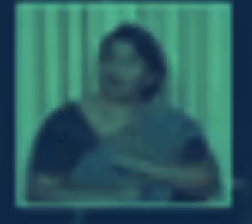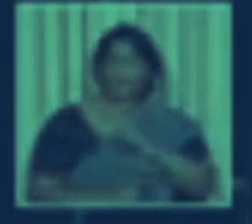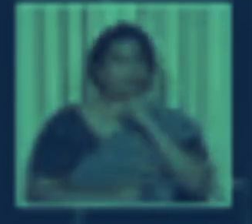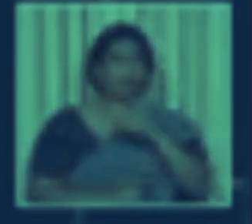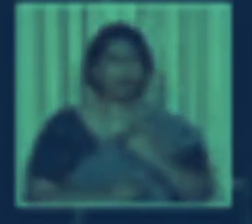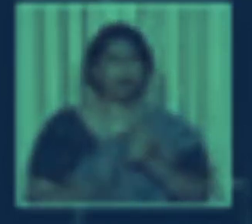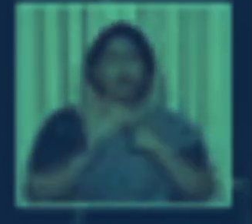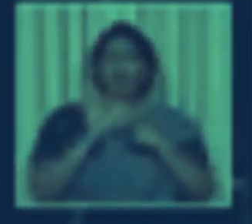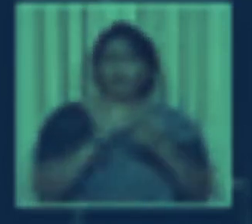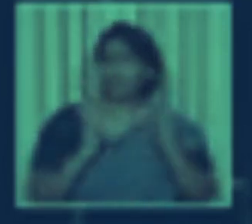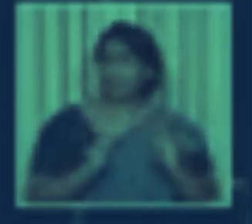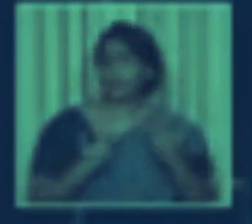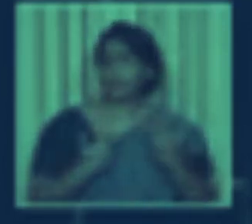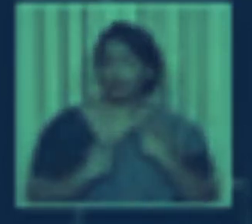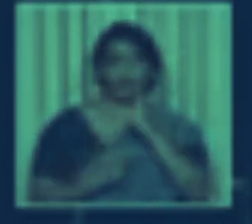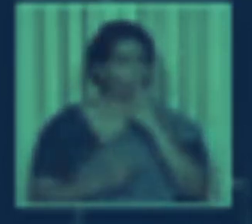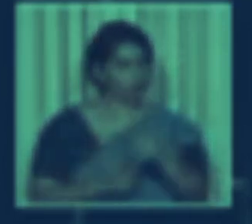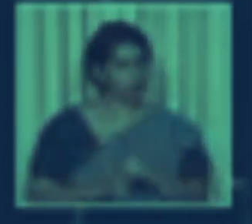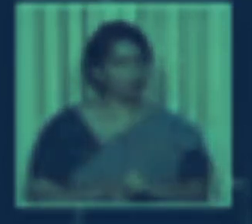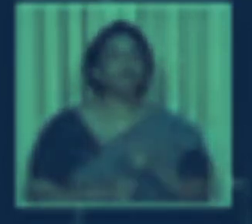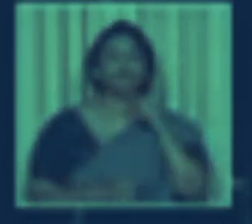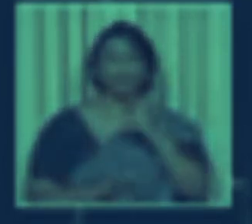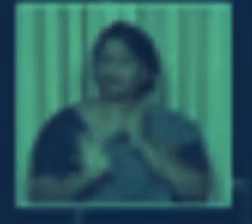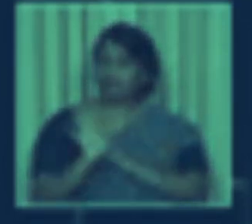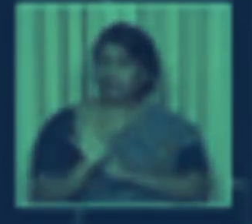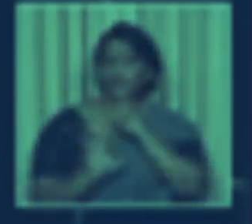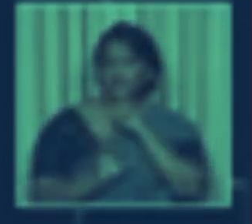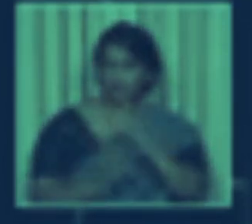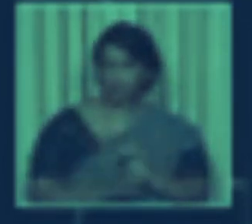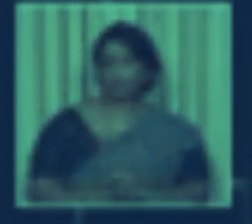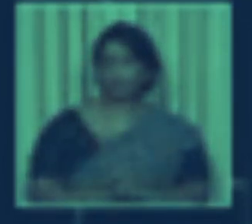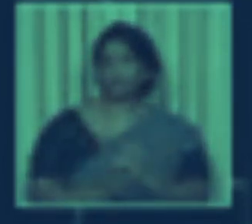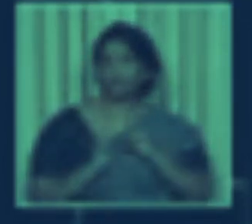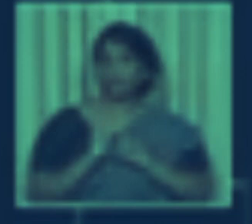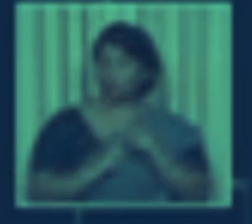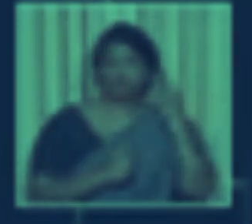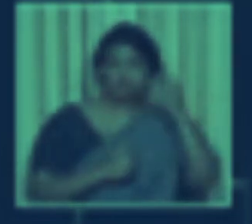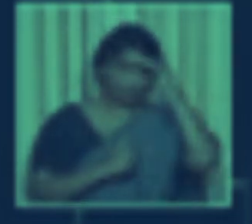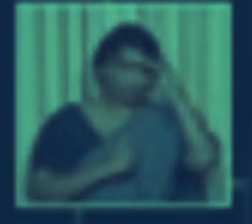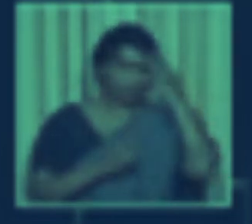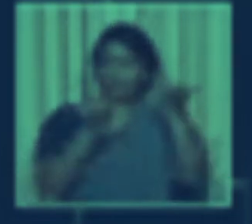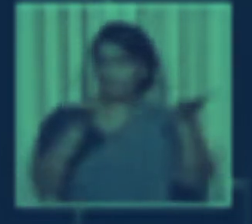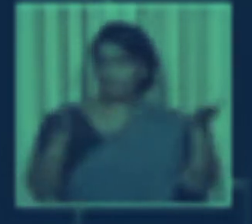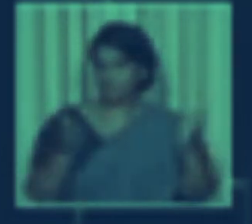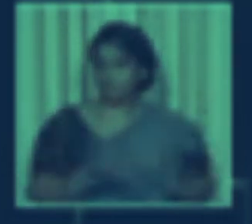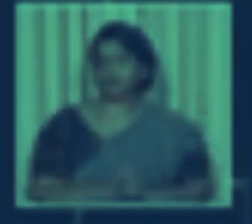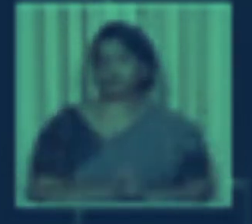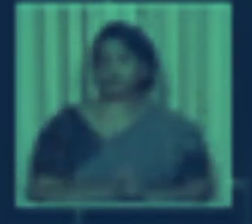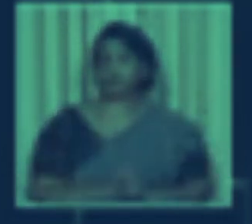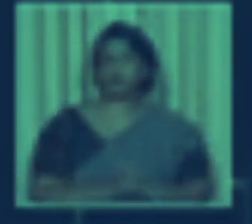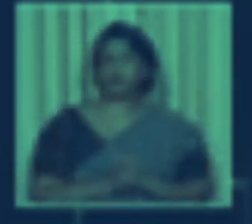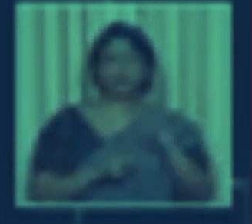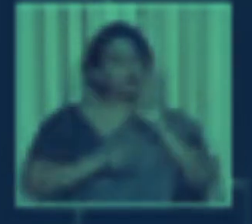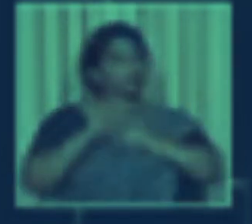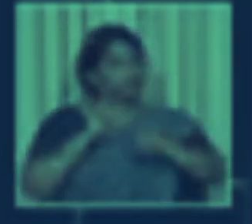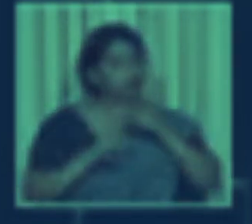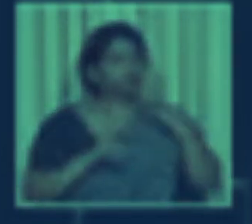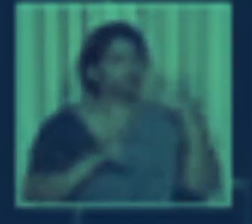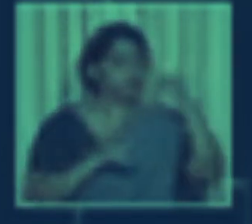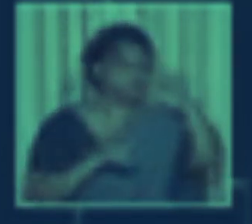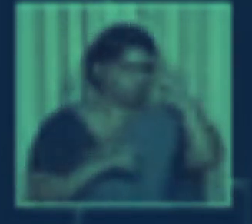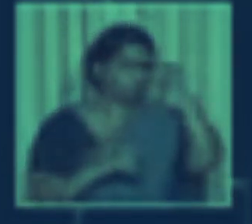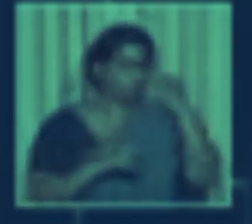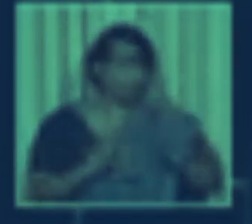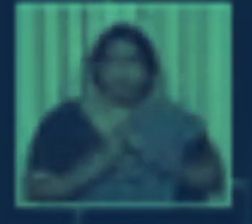புடவைக்கு மேலால் சொல்கிற வேலையை முஸ்லீம் காங்கிரசினுடைய தலைவர் நிறுத்த வேண்டும். வடக்கு கிழக்கு இணைப்பு என்பது அவர்களுடைய விருப்பம். தீர்வு பேச்சுவார்த்தையில் வருகிறது முஸ்லீம் தலைவர்களுக்கு நாம் எங்கிருக்கிறோம்